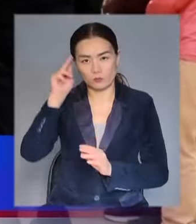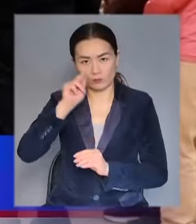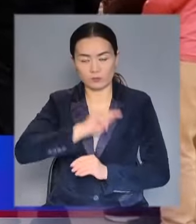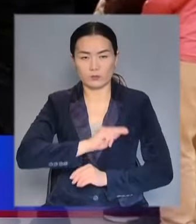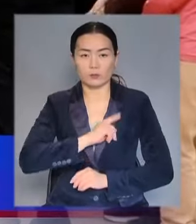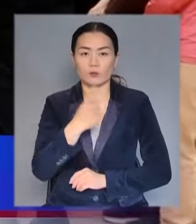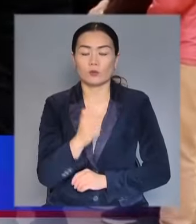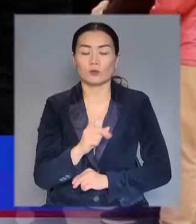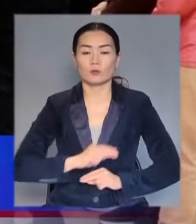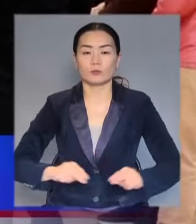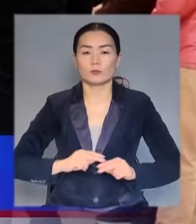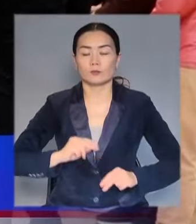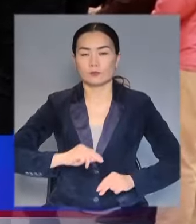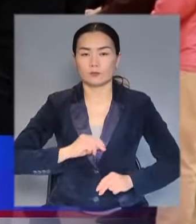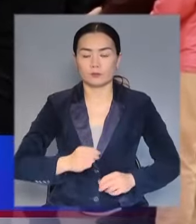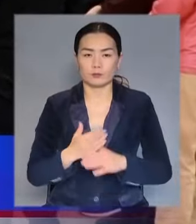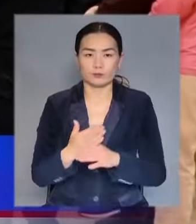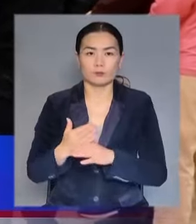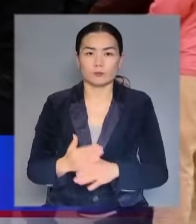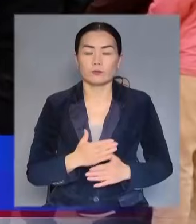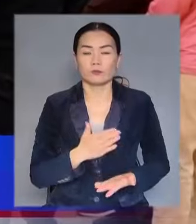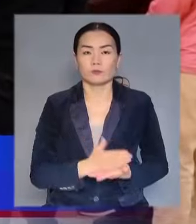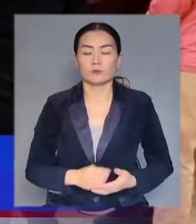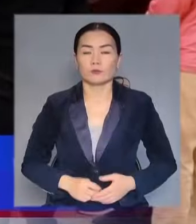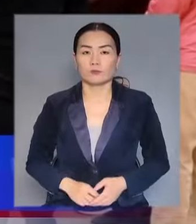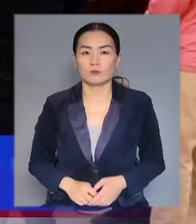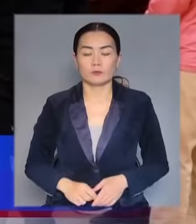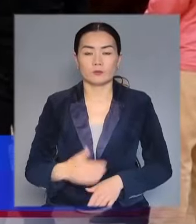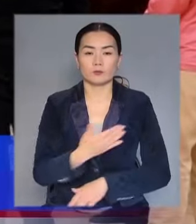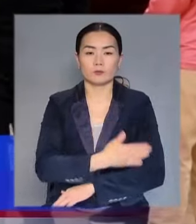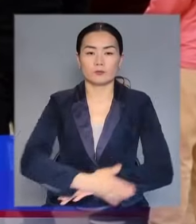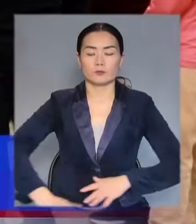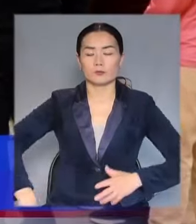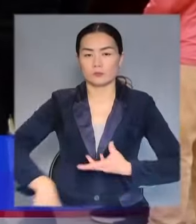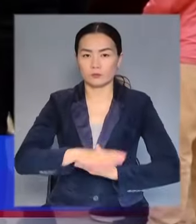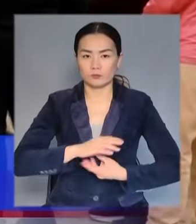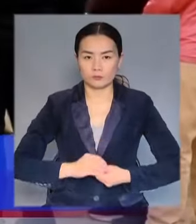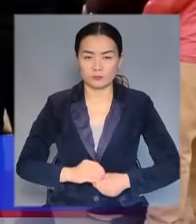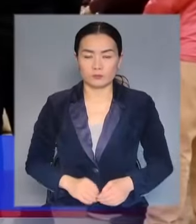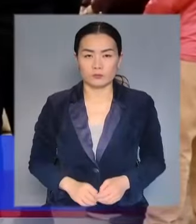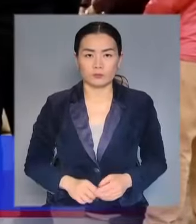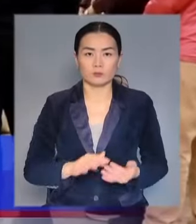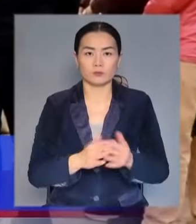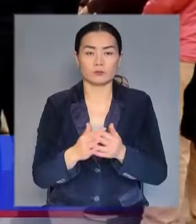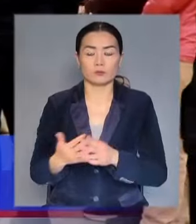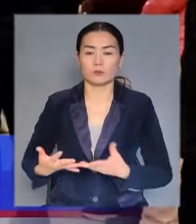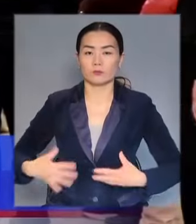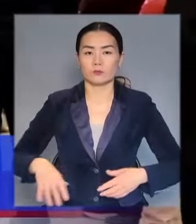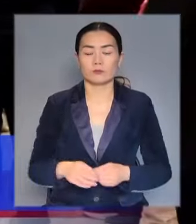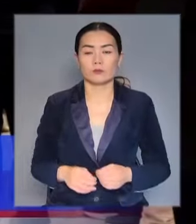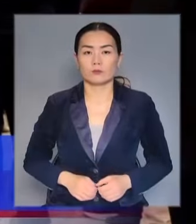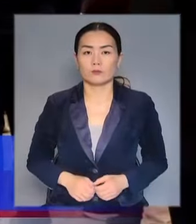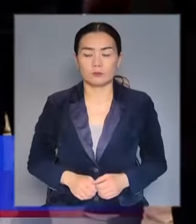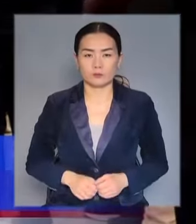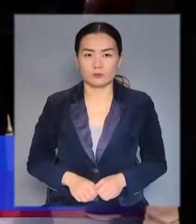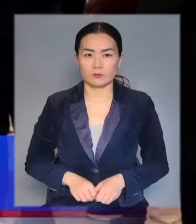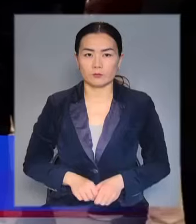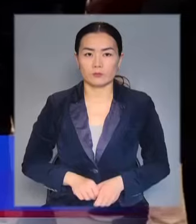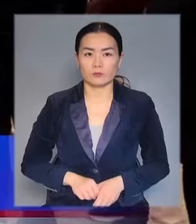қызметкерге пайдамыз тисін деп, мына жерден көшелердің барлығында осы біздің ауыл, аймақ, ауыл үшін, жер